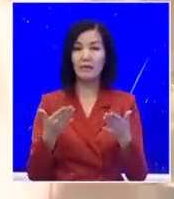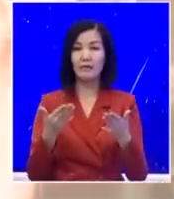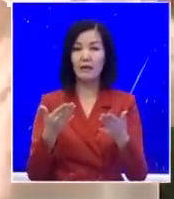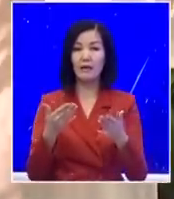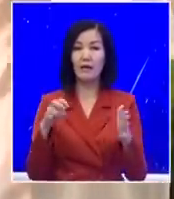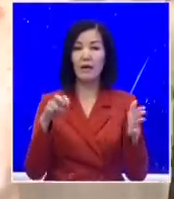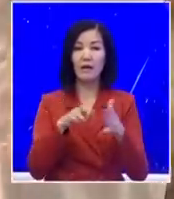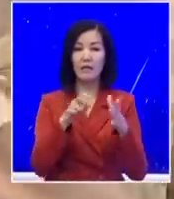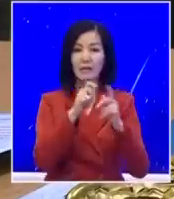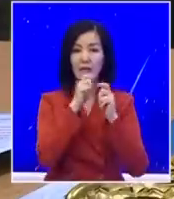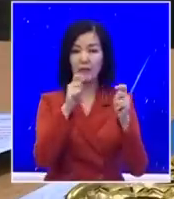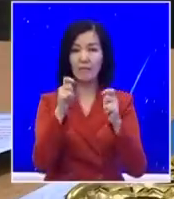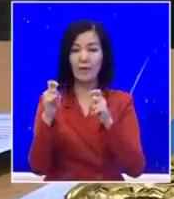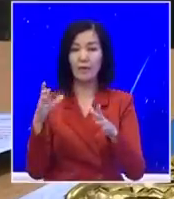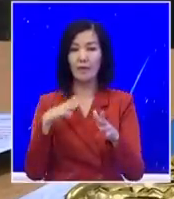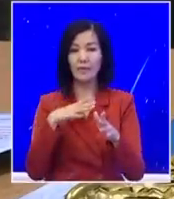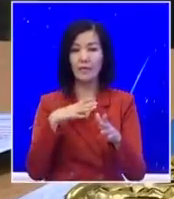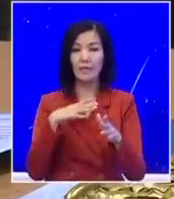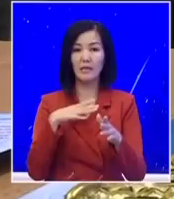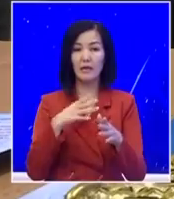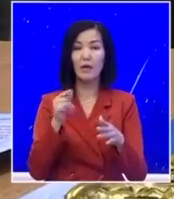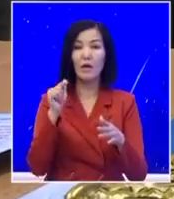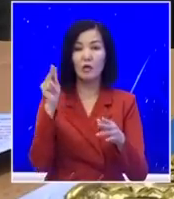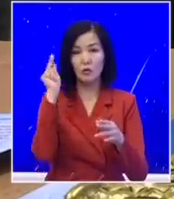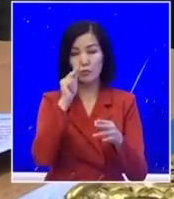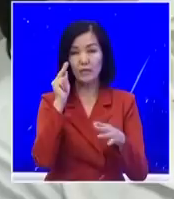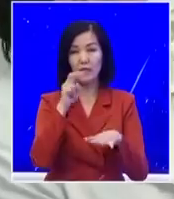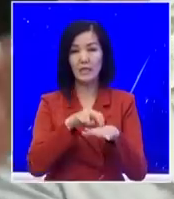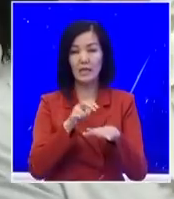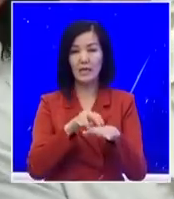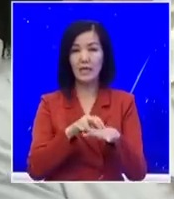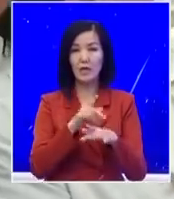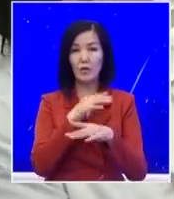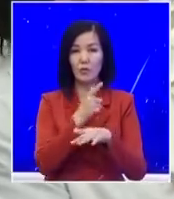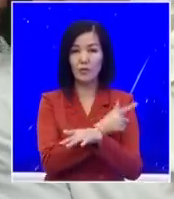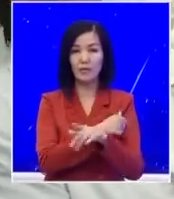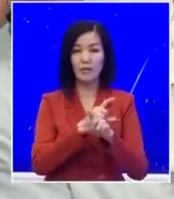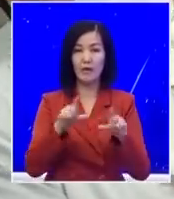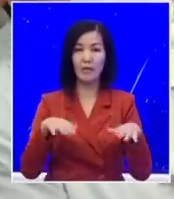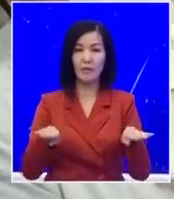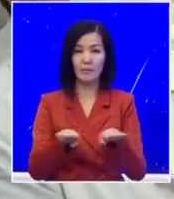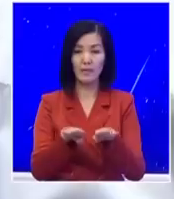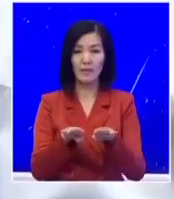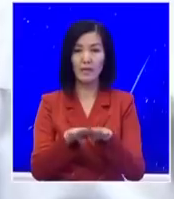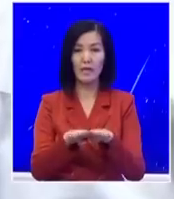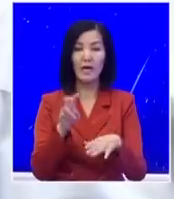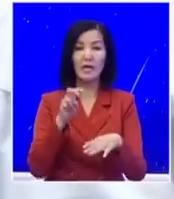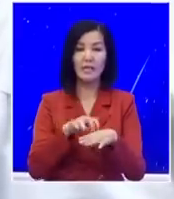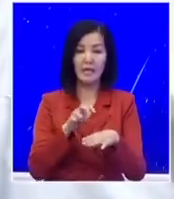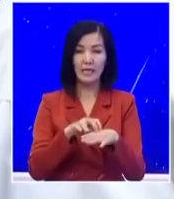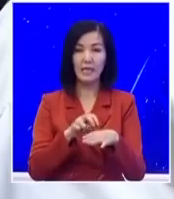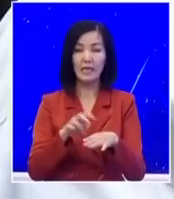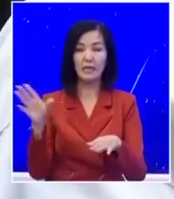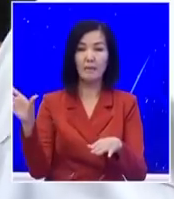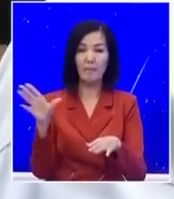алғыс хаттармен марапатталды. Айта кету керек, мұнда істейтін мамандардың көбі емханамен құрдас. Ал ақ халатты абзал